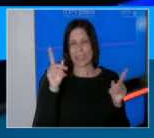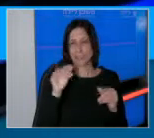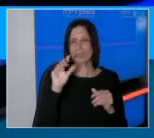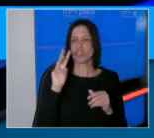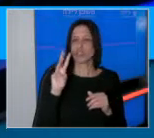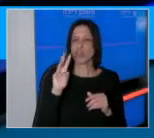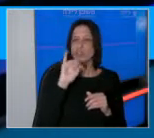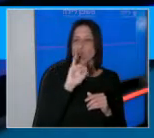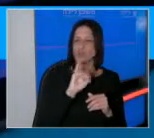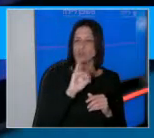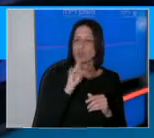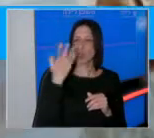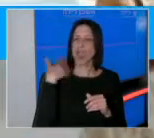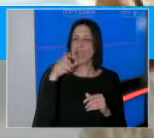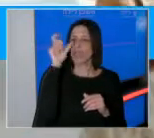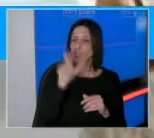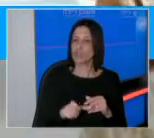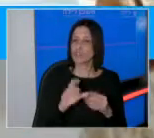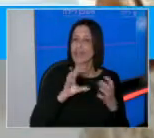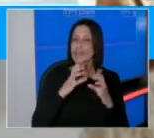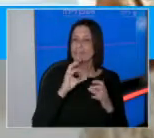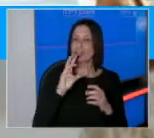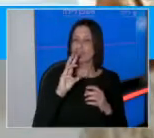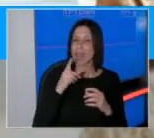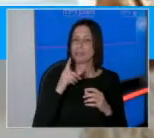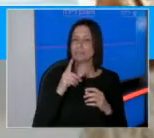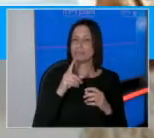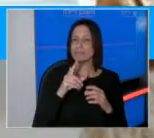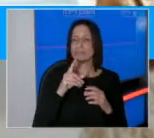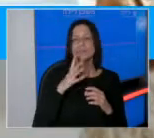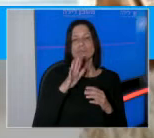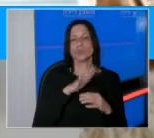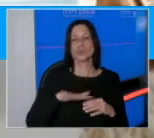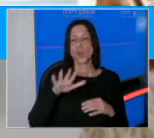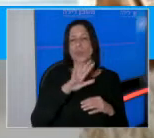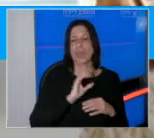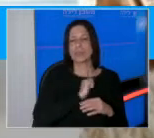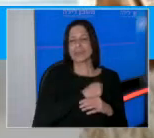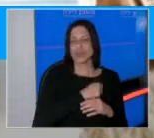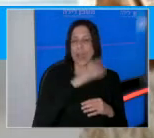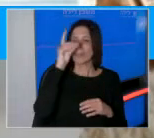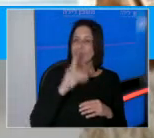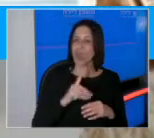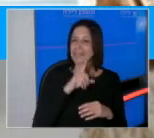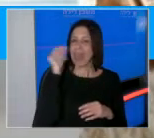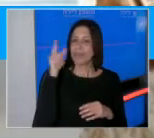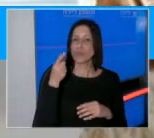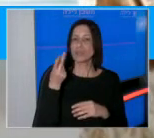יהושע הוא היה תושב של כפר שלם, שכונת מצוקה בדרום תל אביב. הוא בעצם